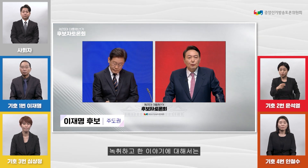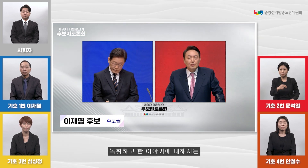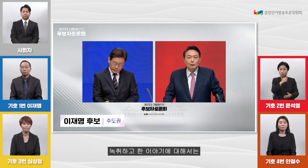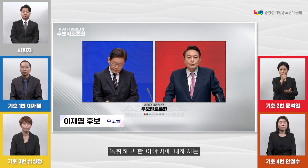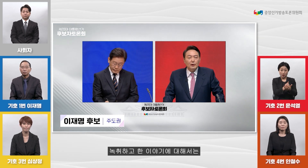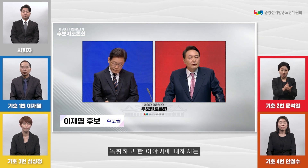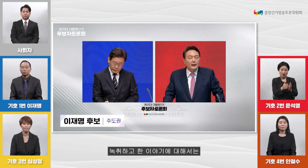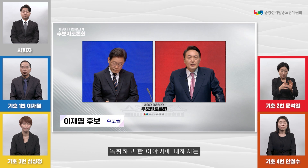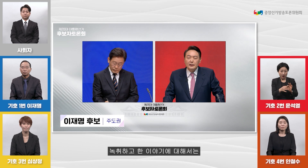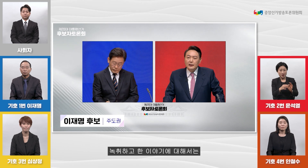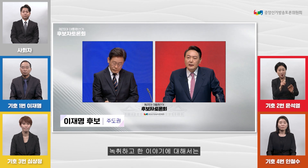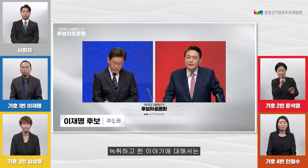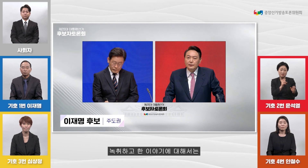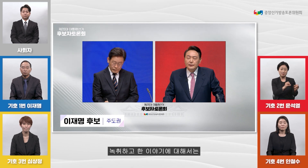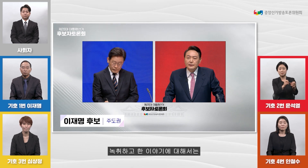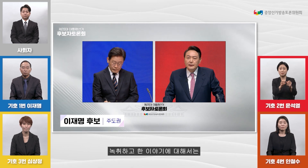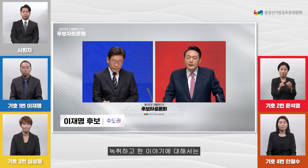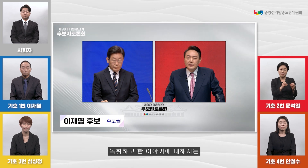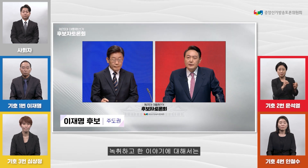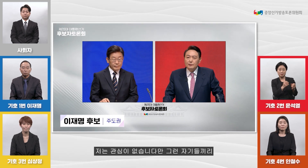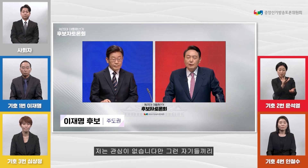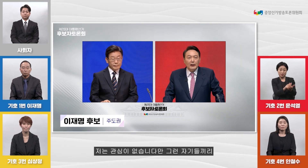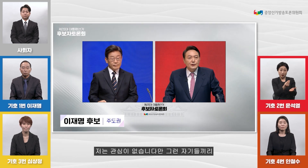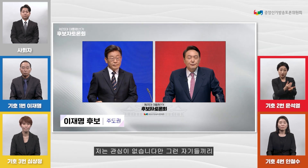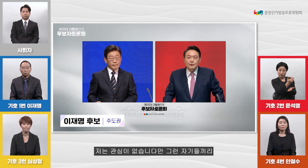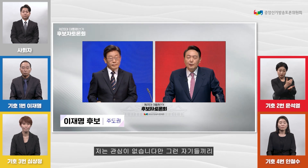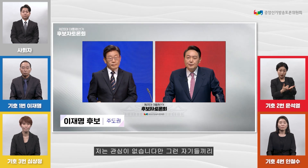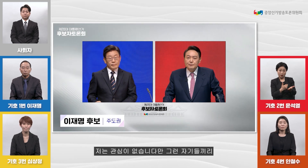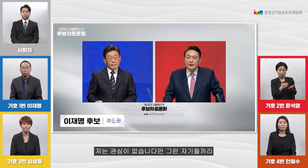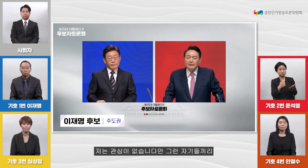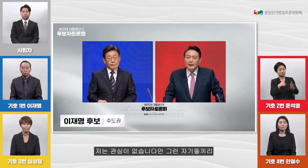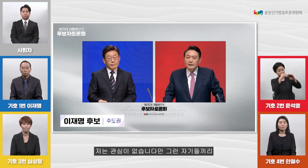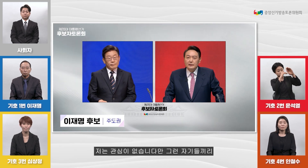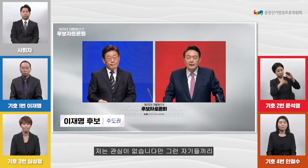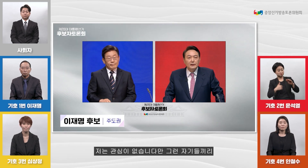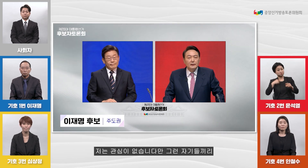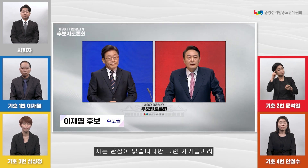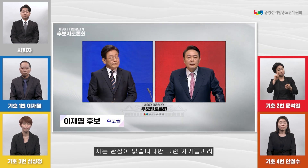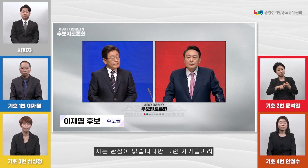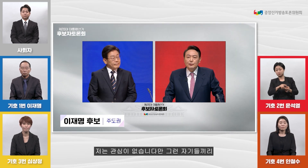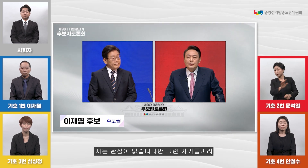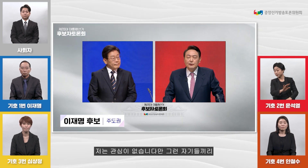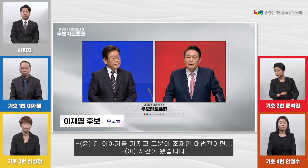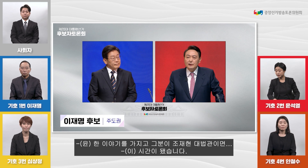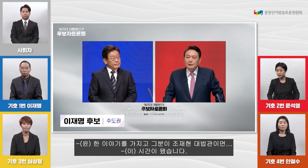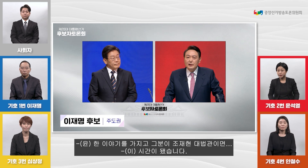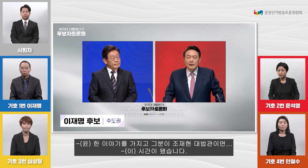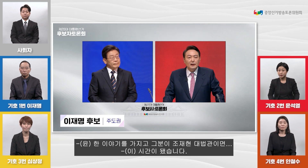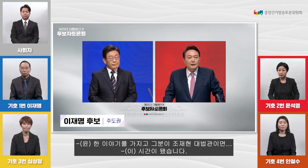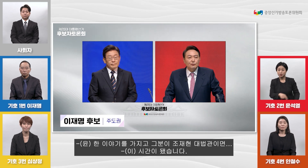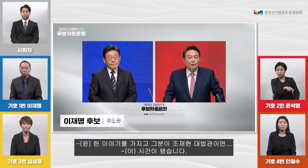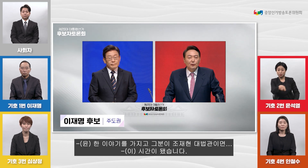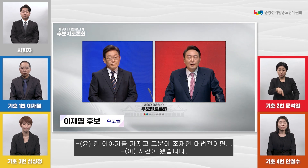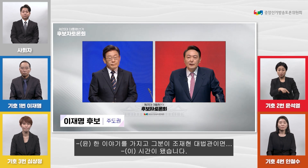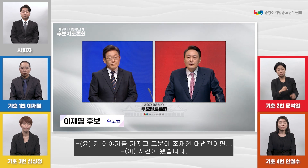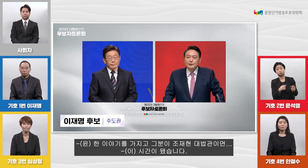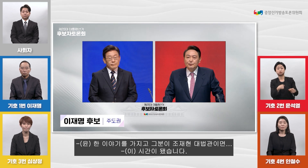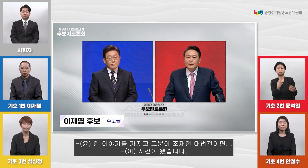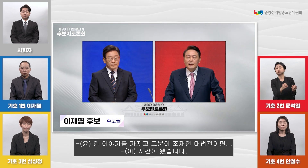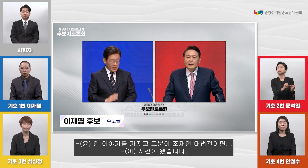떠들고 뭐 녹취하고 한 얘기에 대해서는 전 뭐 관심이 좀 없습니다만은 그런 뭐 지들끼리 한 얘기를